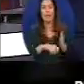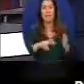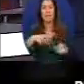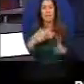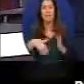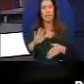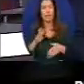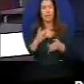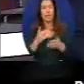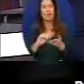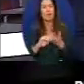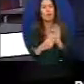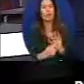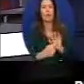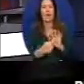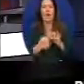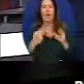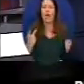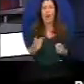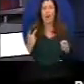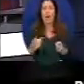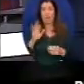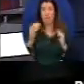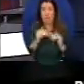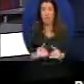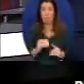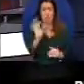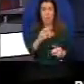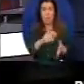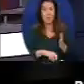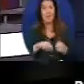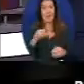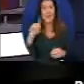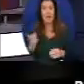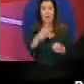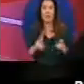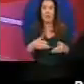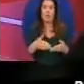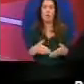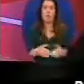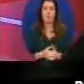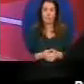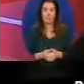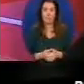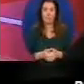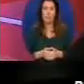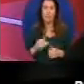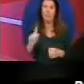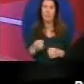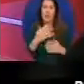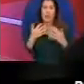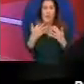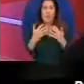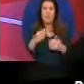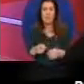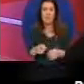יותר, וככל שתוריד גם את שיעורי המס. כל הפתרונות האלה יכולים ביחד לעזור. נחש מכל הסיפורים ככה שהספר משווק